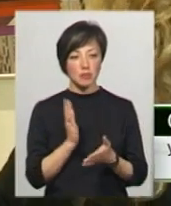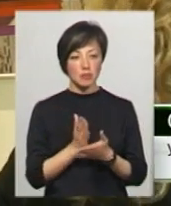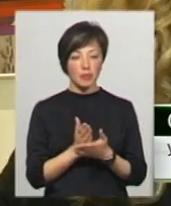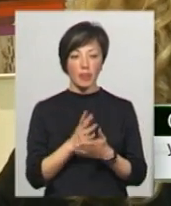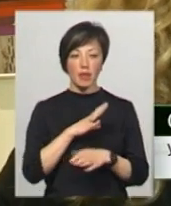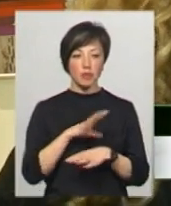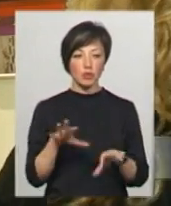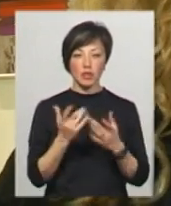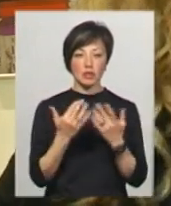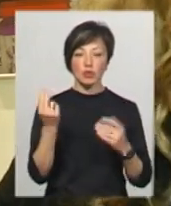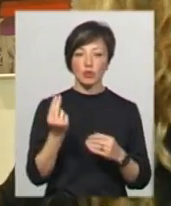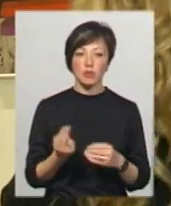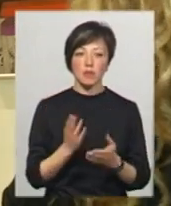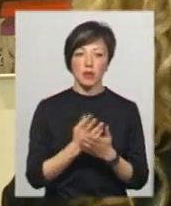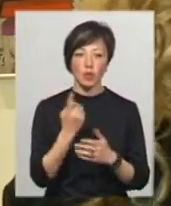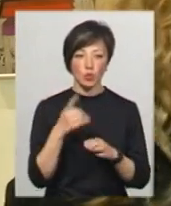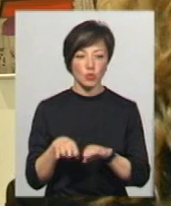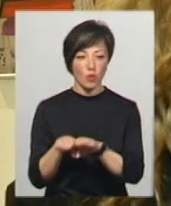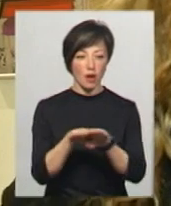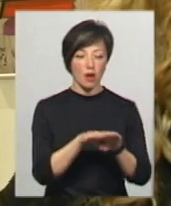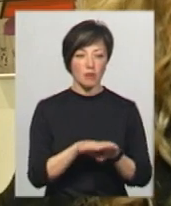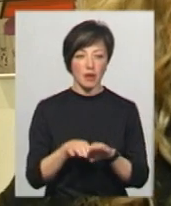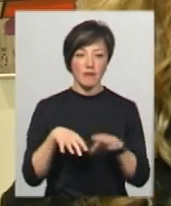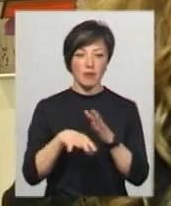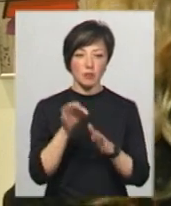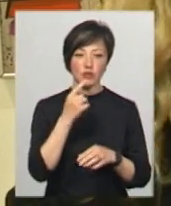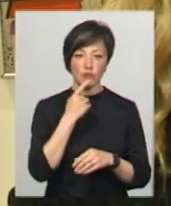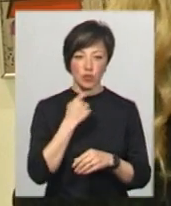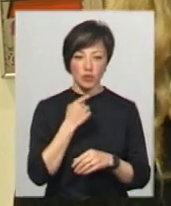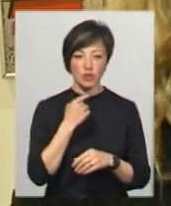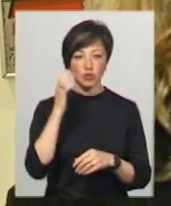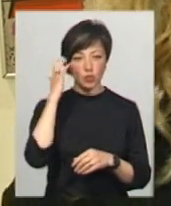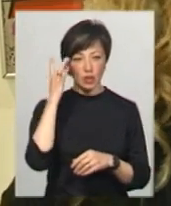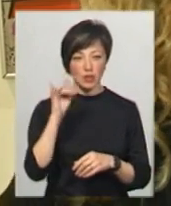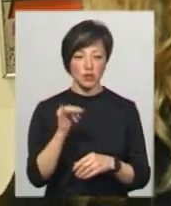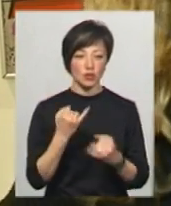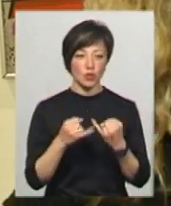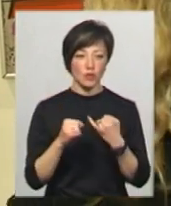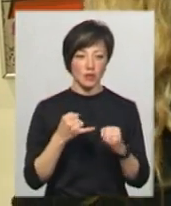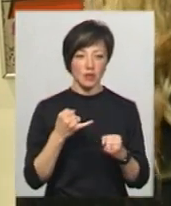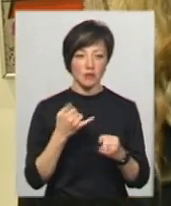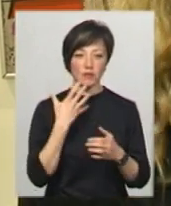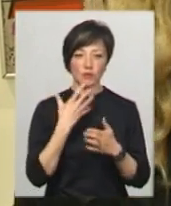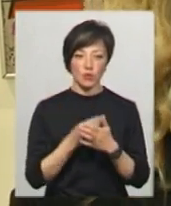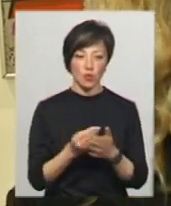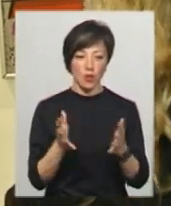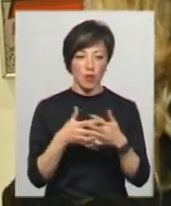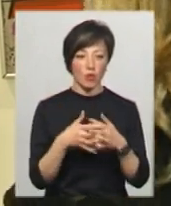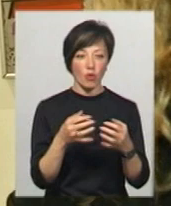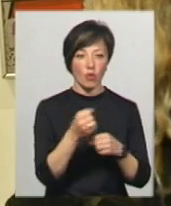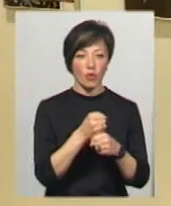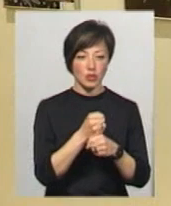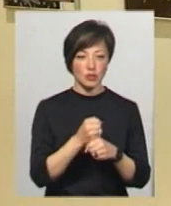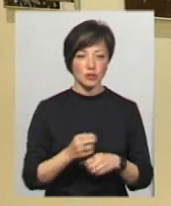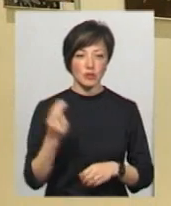вони не були різнокольорові, а щоб мали одну гаму. Тому я вибрала червоний, чорний та жовтий у свою гаму, коричневий